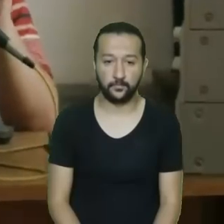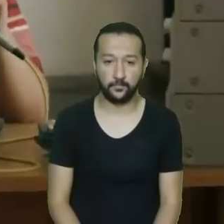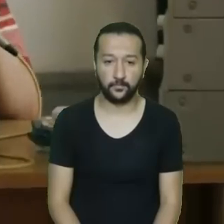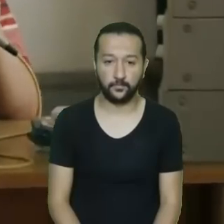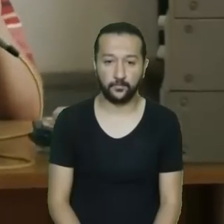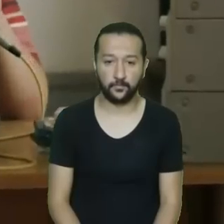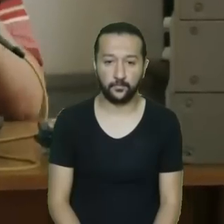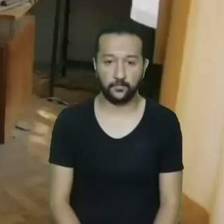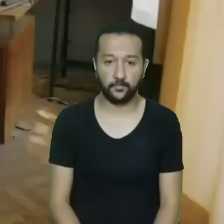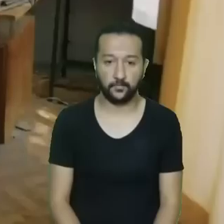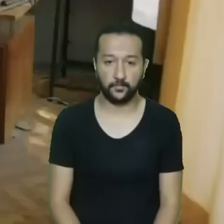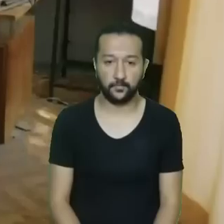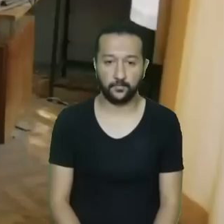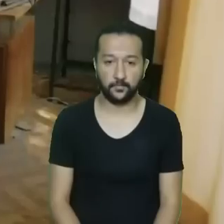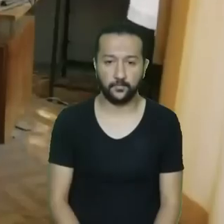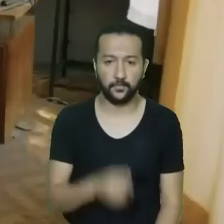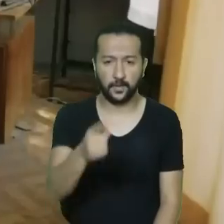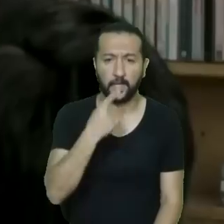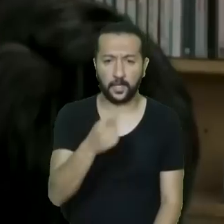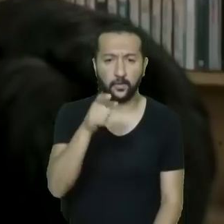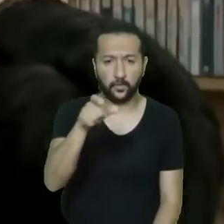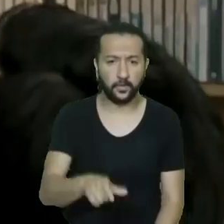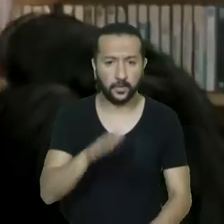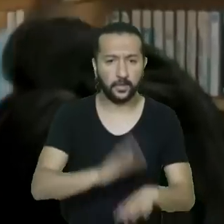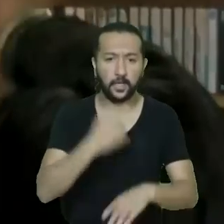Semih'in yanına koştu. Ne diyorsun lan sen?